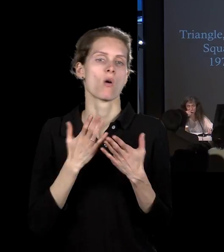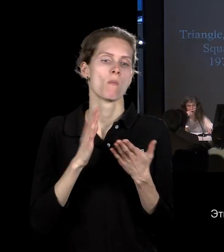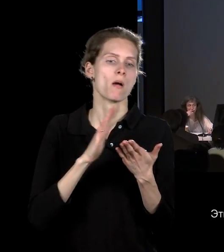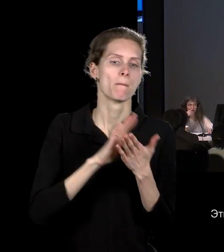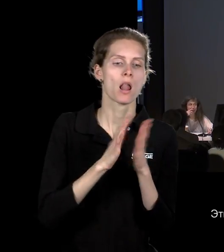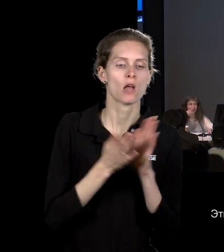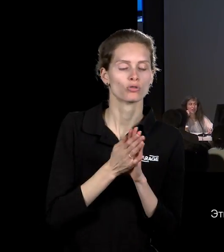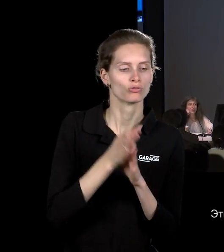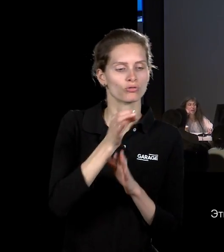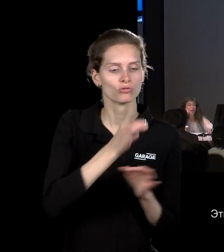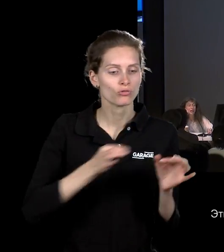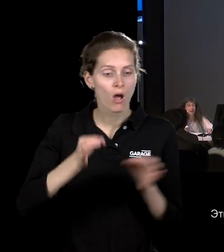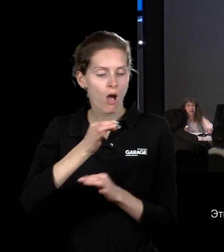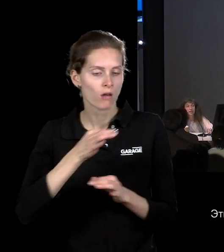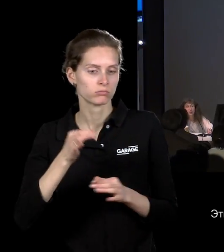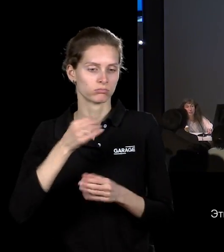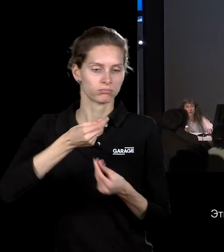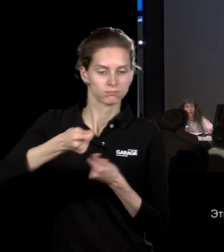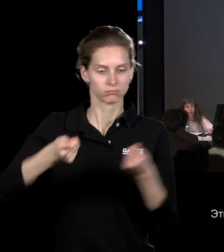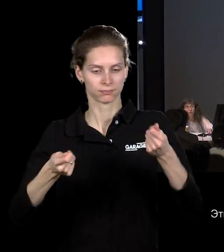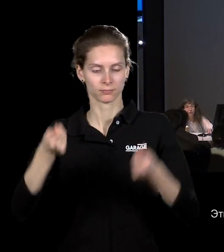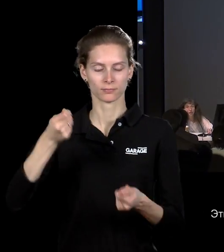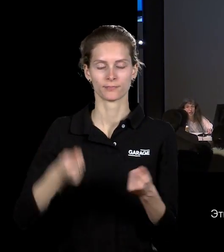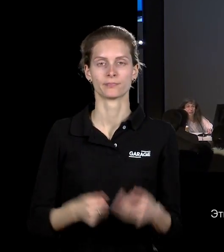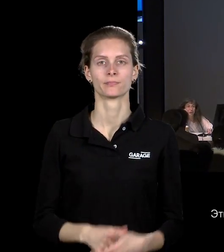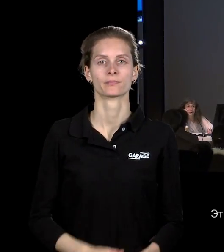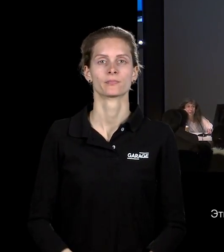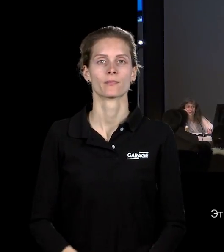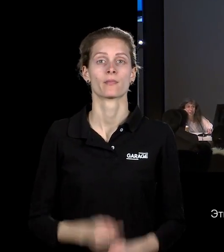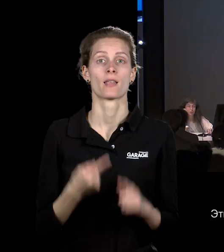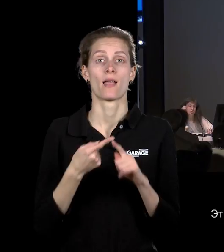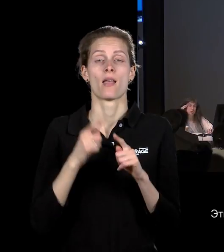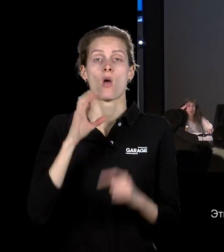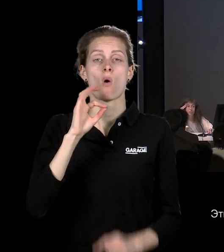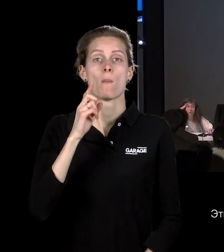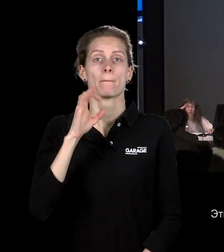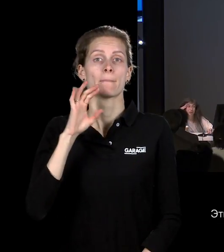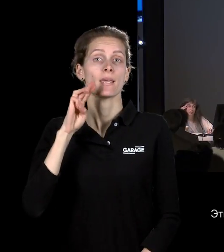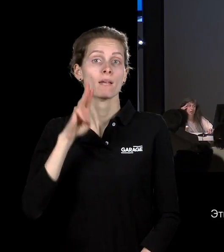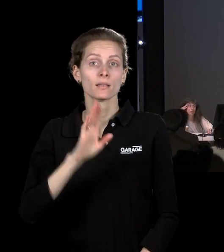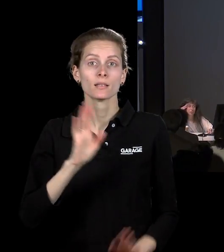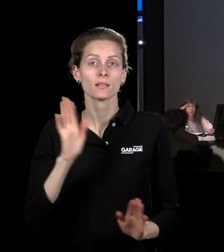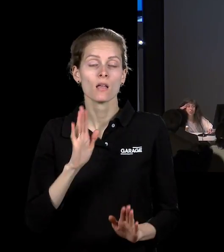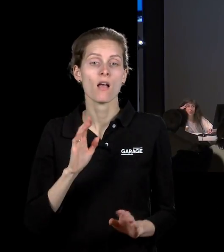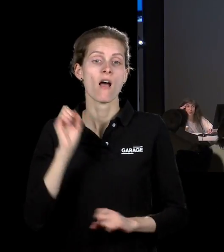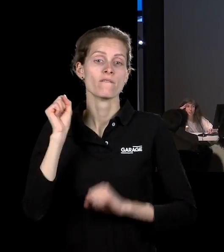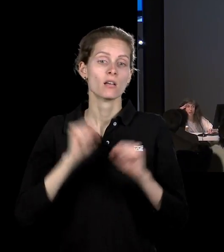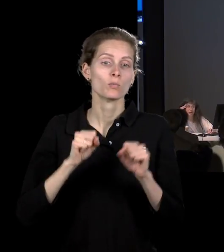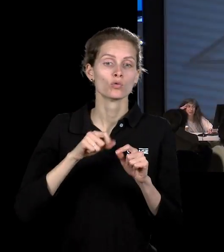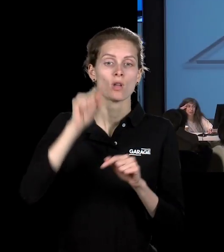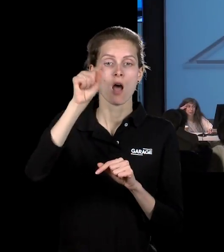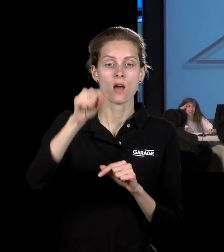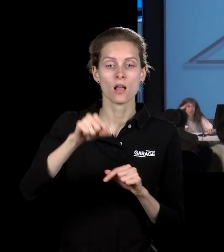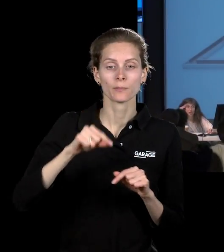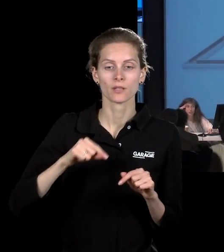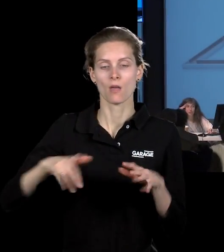шарик, который можно по ним гонять. И опять-таки, что они являются не объектами, а способом разметки пространства. В каждом другом галерейном